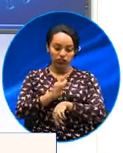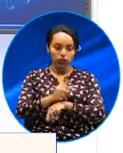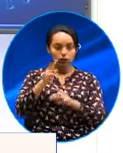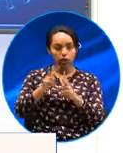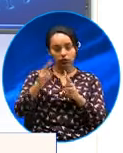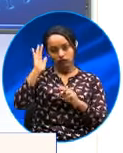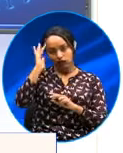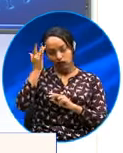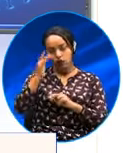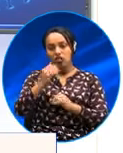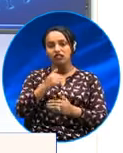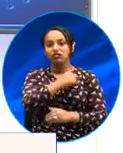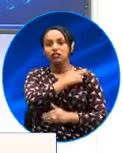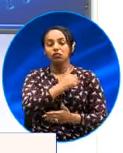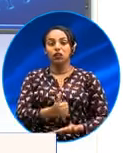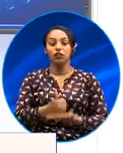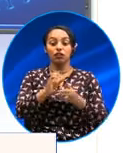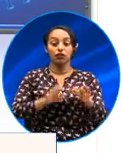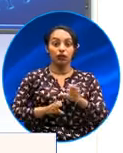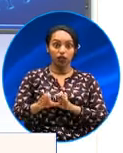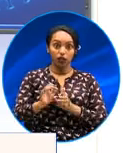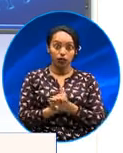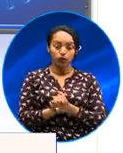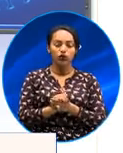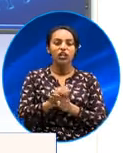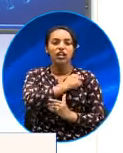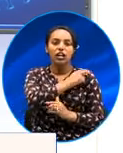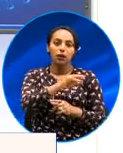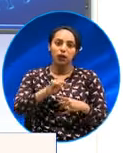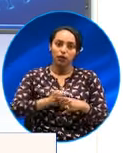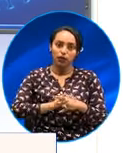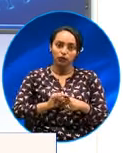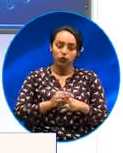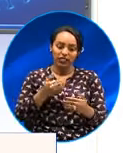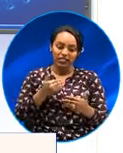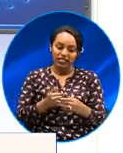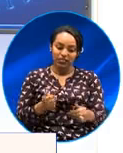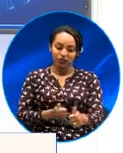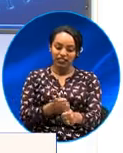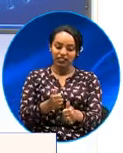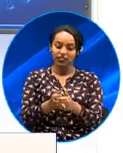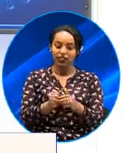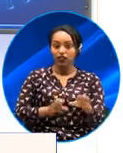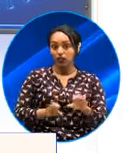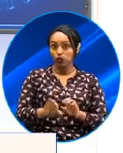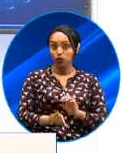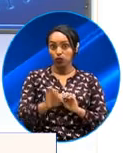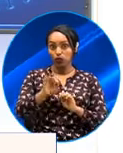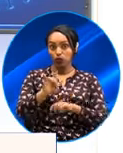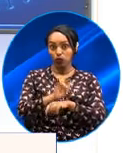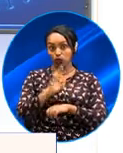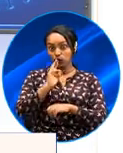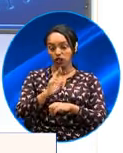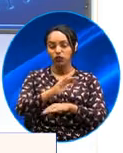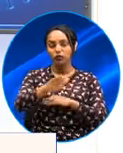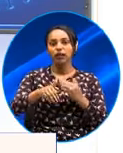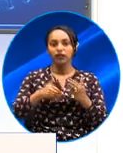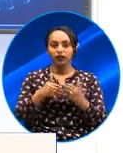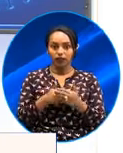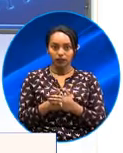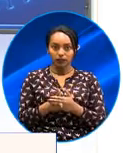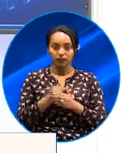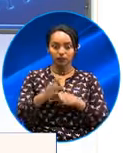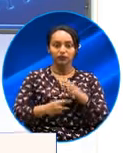በጽኑ ታመው ህክምና ድጋፍ እየተደረገላቸው የሚገኙ በህክምና ባለሙያዎችም የቅርብ ክትትል እያደረጉ የሚገኙ ዜጎች ናቸው።